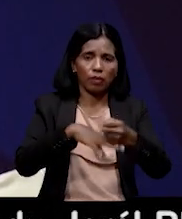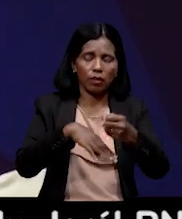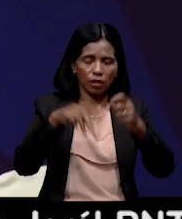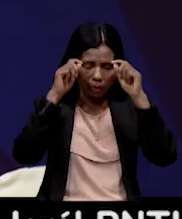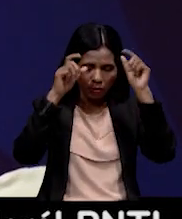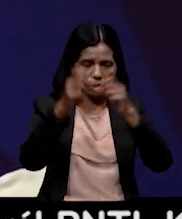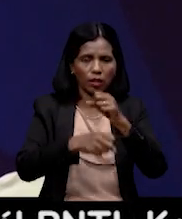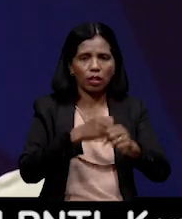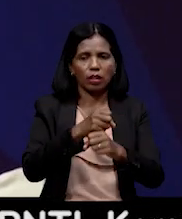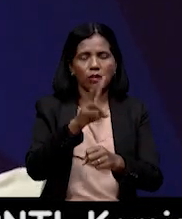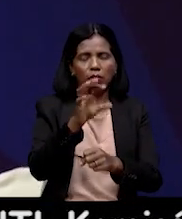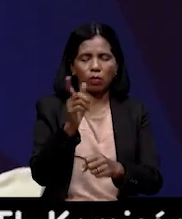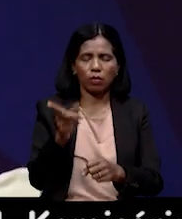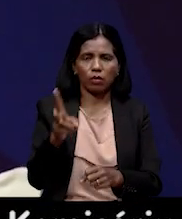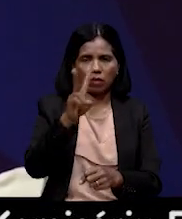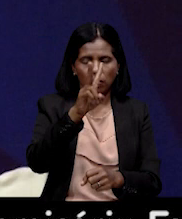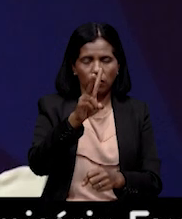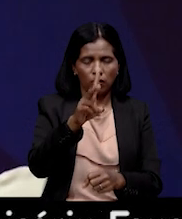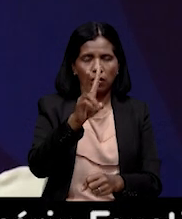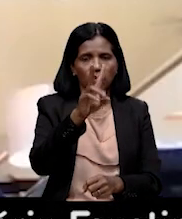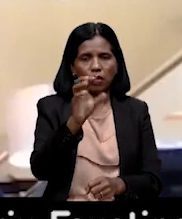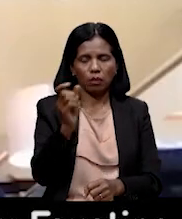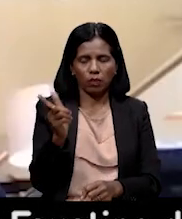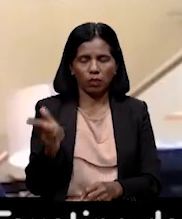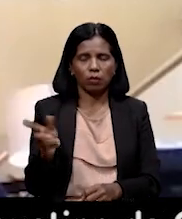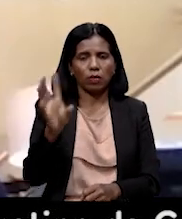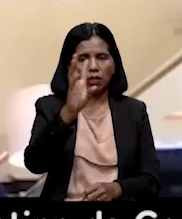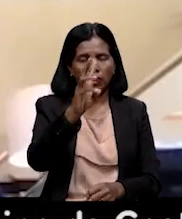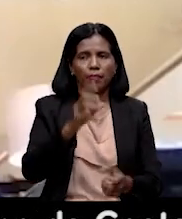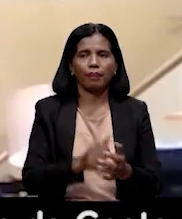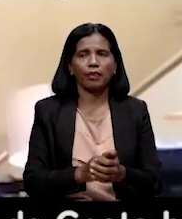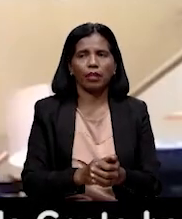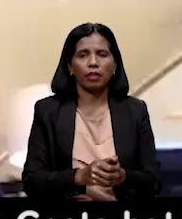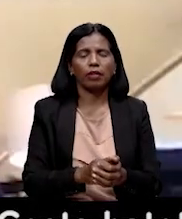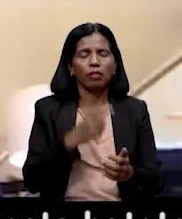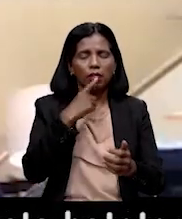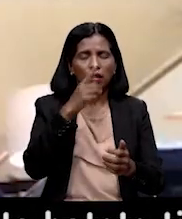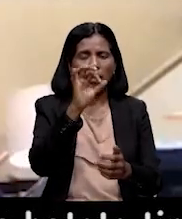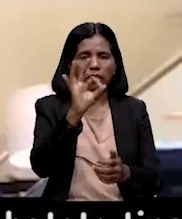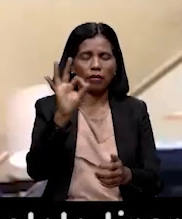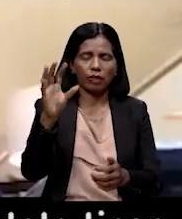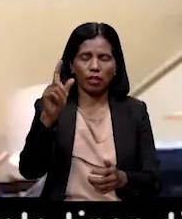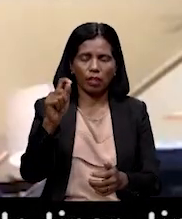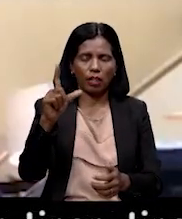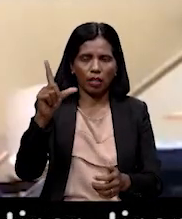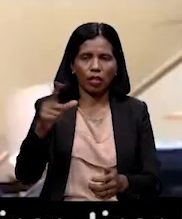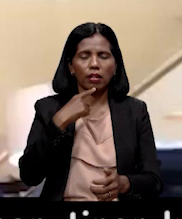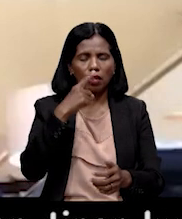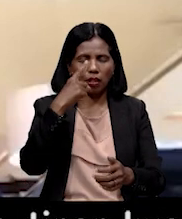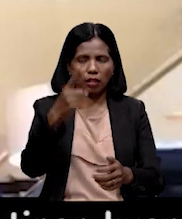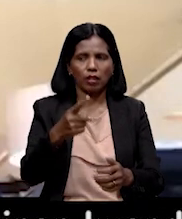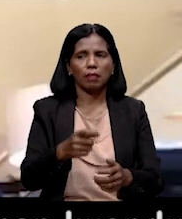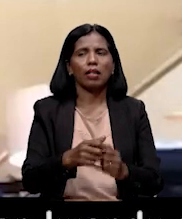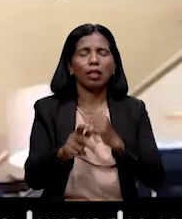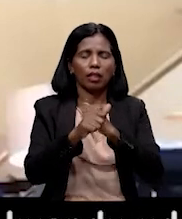riung rua ruan nurusin rua to riung rua ruan nurusin nen es presidente FFTL nemos apresia no konsidera na fatin kandidatu nen rua